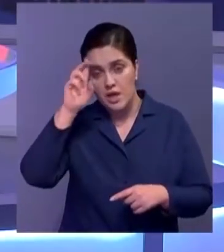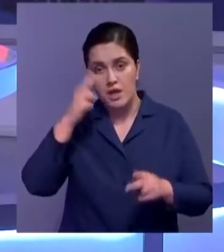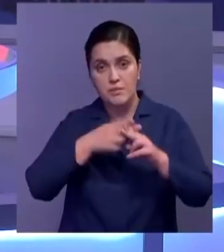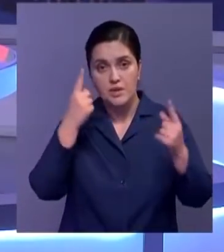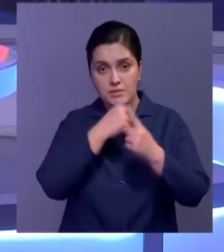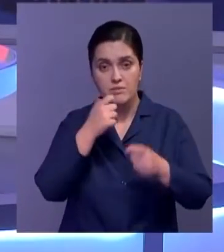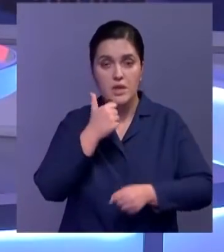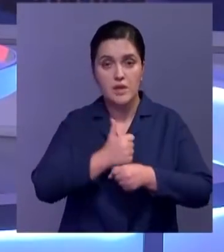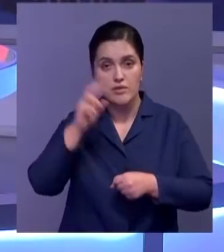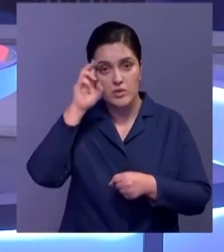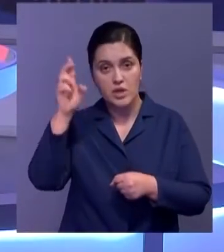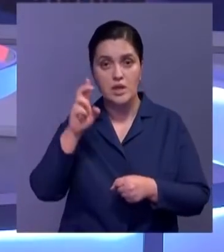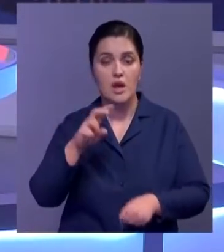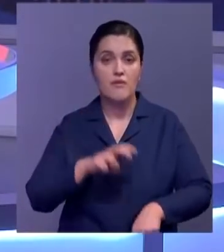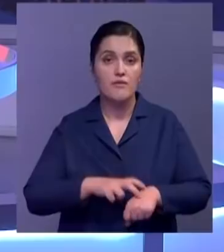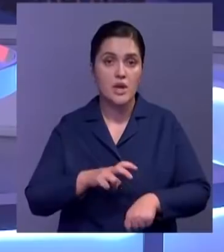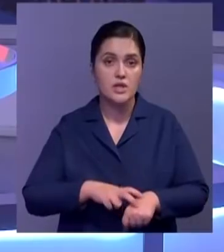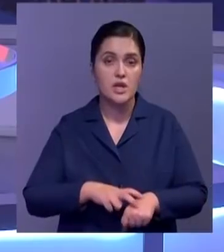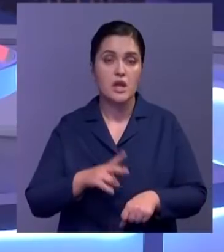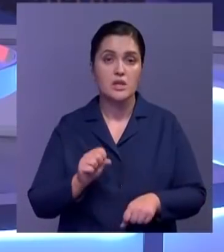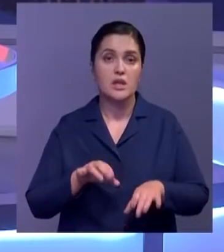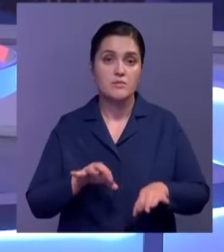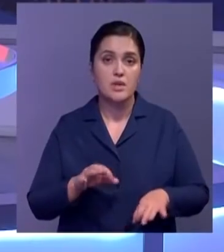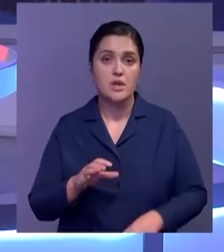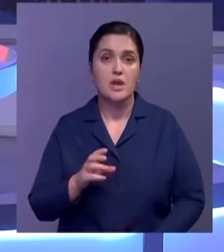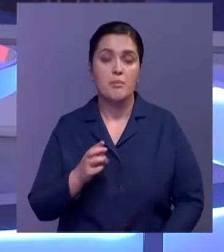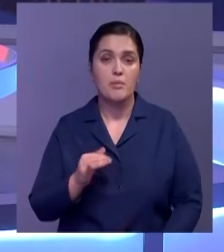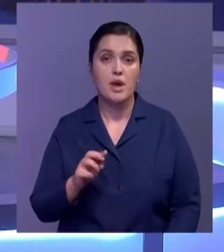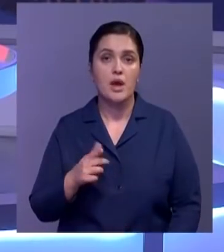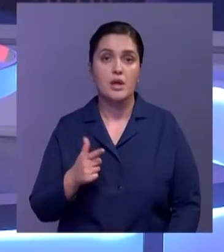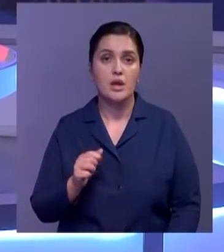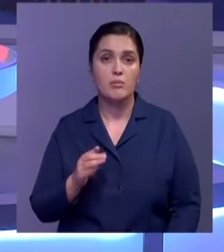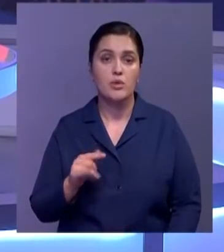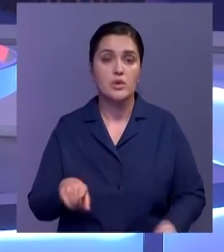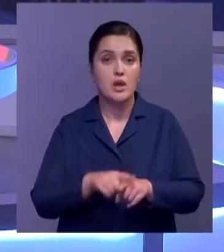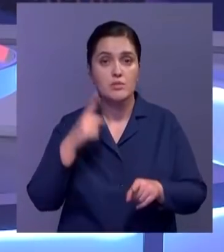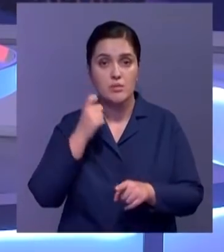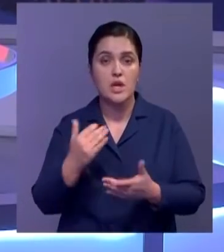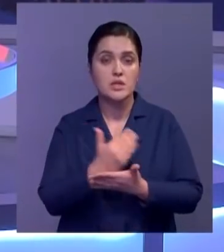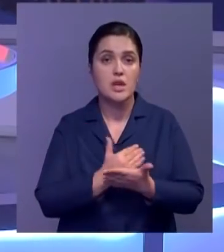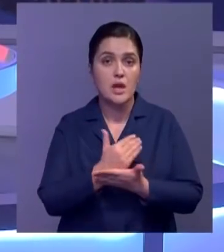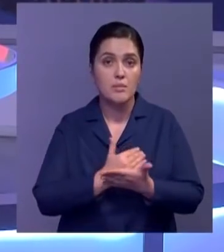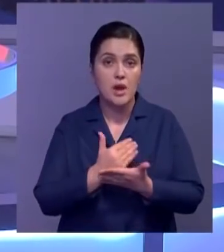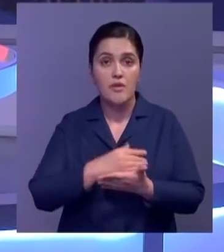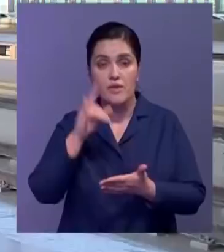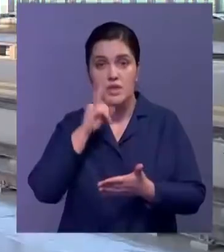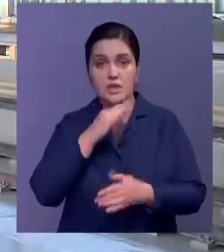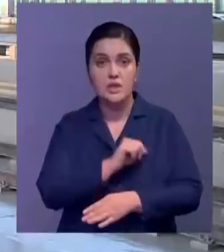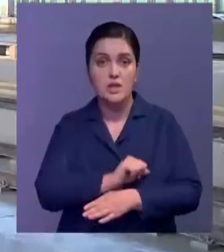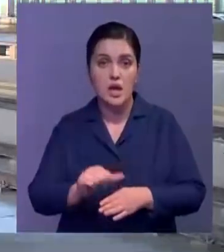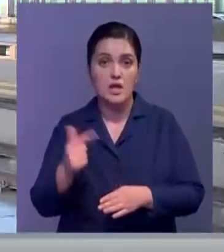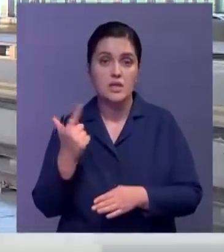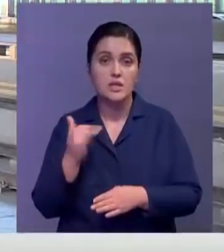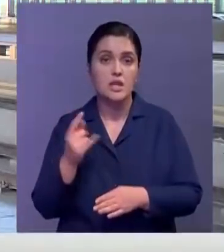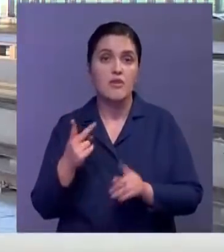врач страны на транспорте. Садвагас Байгабулов также напомнил, что, собираясь в нашу страну, иностранные граждане из стран второй категории должны иметь